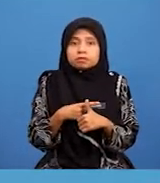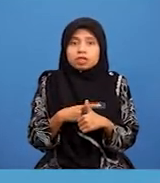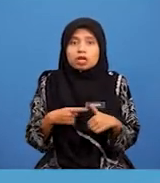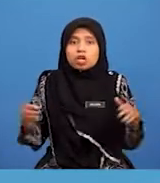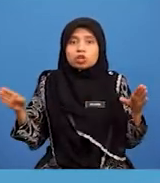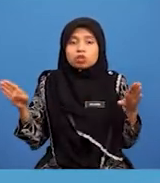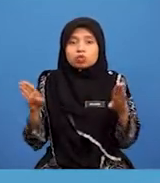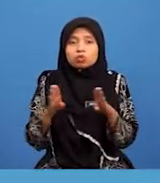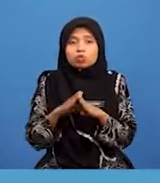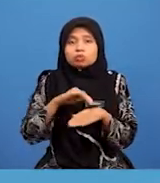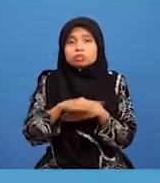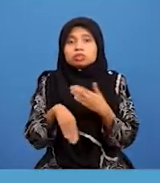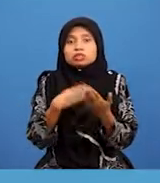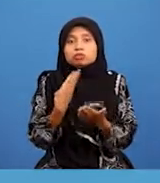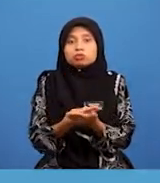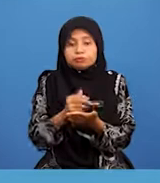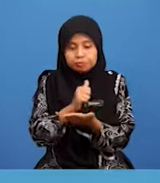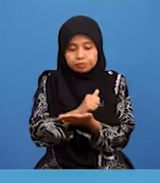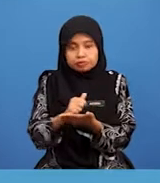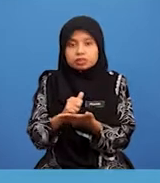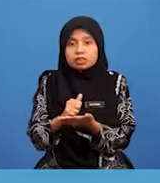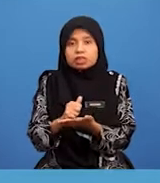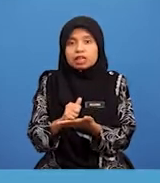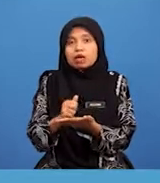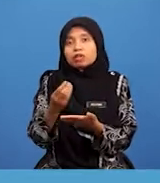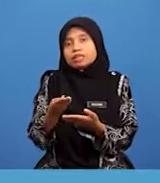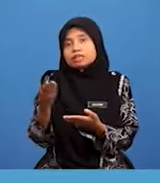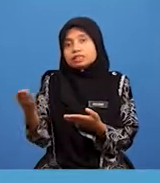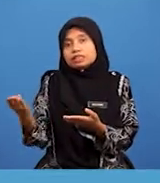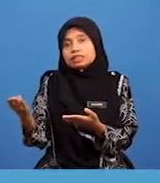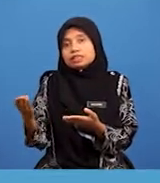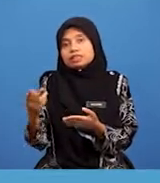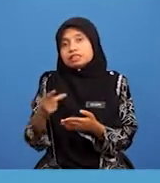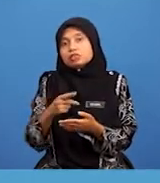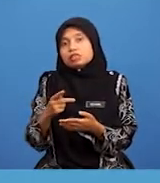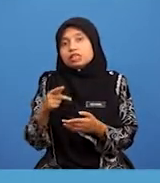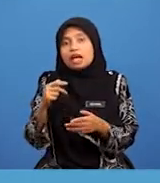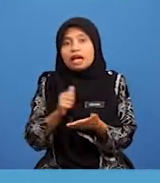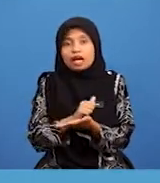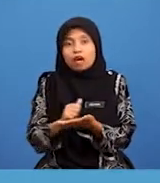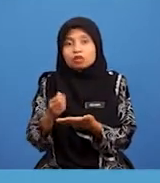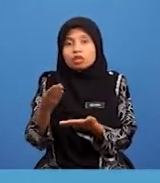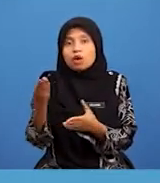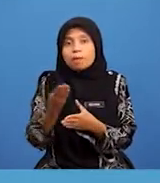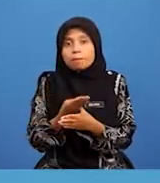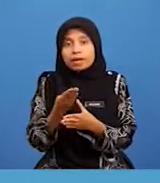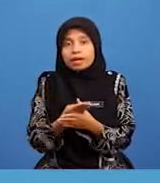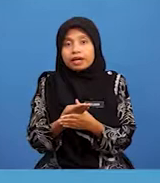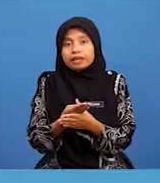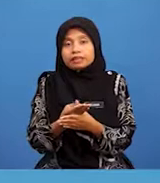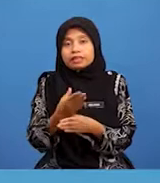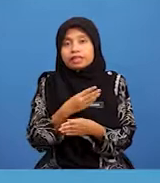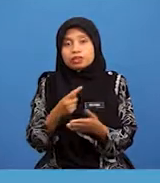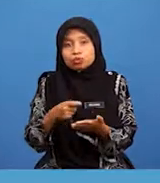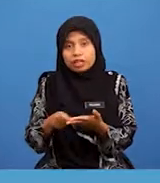semua akaun aset kecuali akaun bank dan akaun tunai. Aset perlu dijual atau diambil